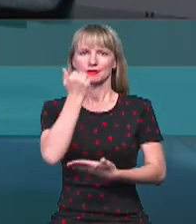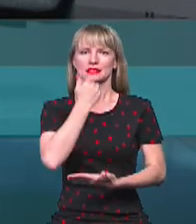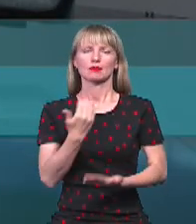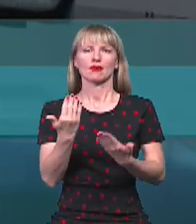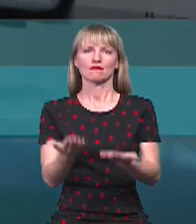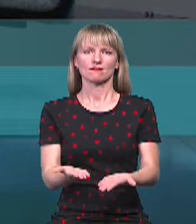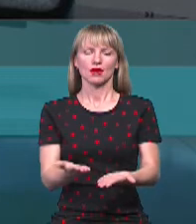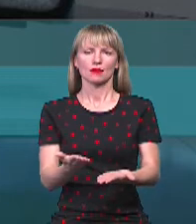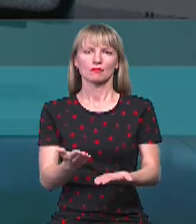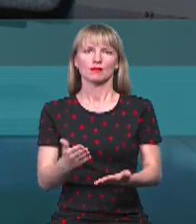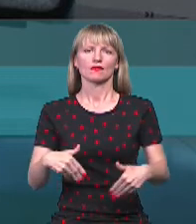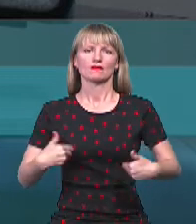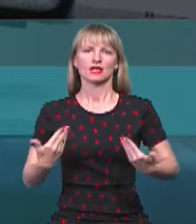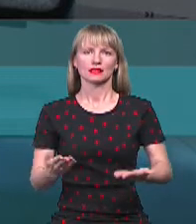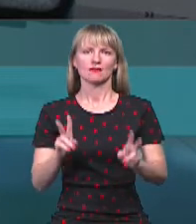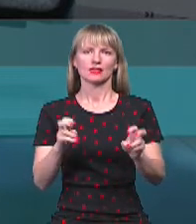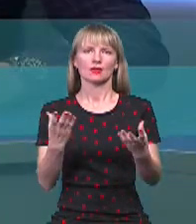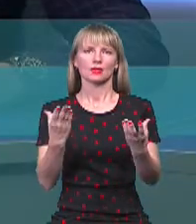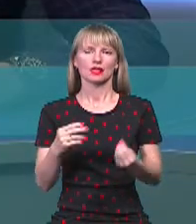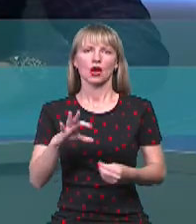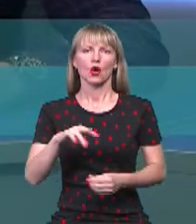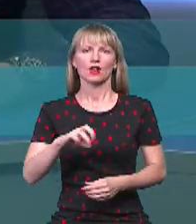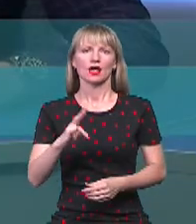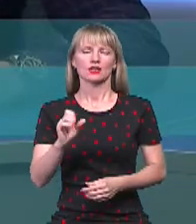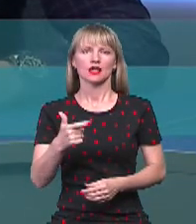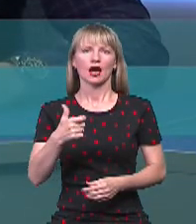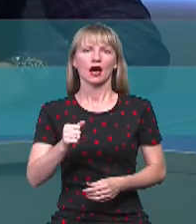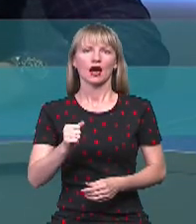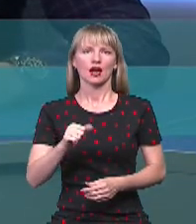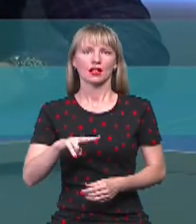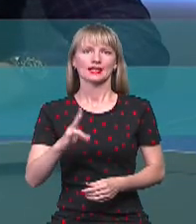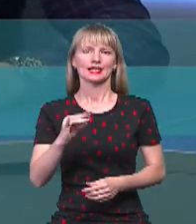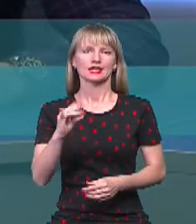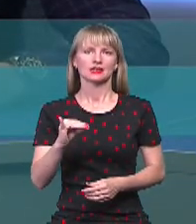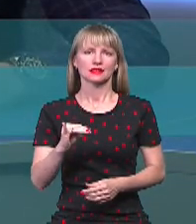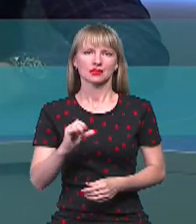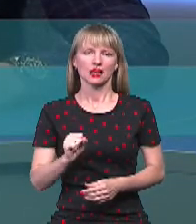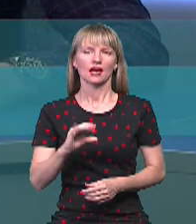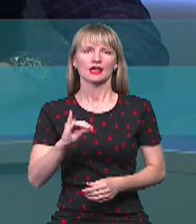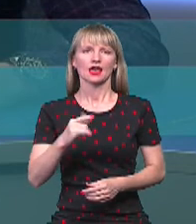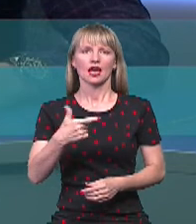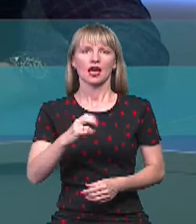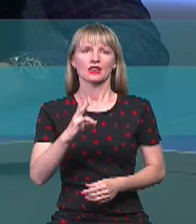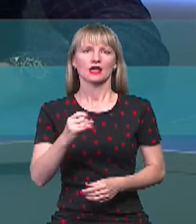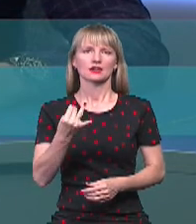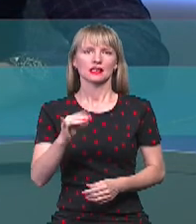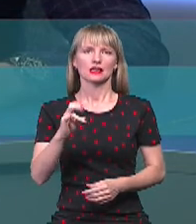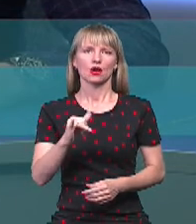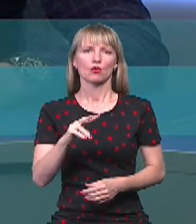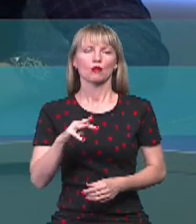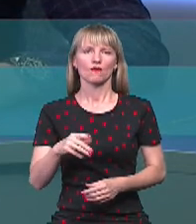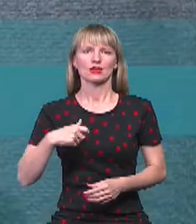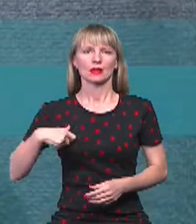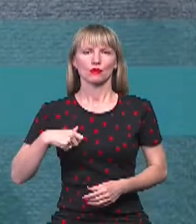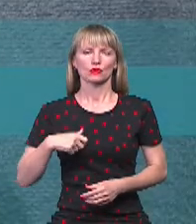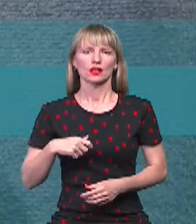вам. Принагідно вітаю в «Темі дня» Олена Галкіна і Геннадій Наумов, депутати Запорізької міської ради, члени